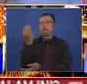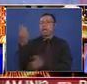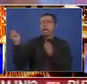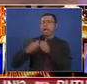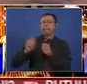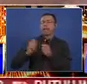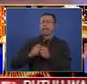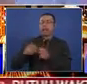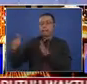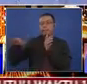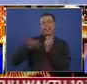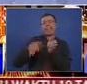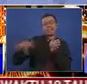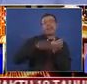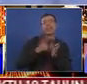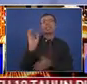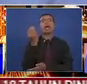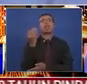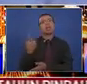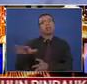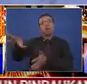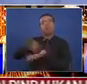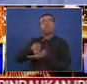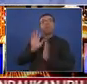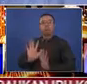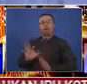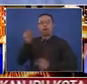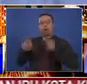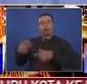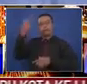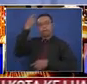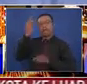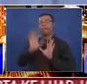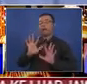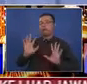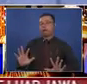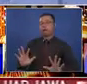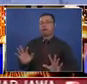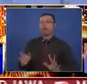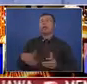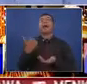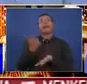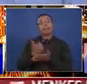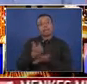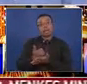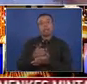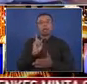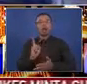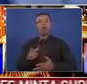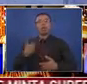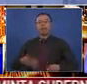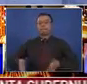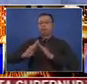rehabilitasi pantai-pantai di Jakarta itu menyerap tenaga kerja jauh lebih banyak dan yang tidak kalah penting begitu